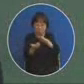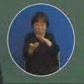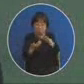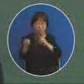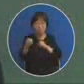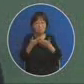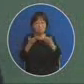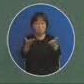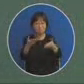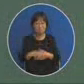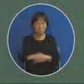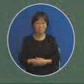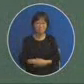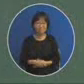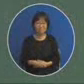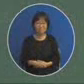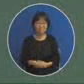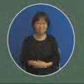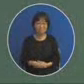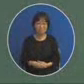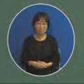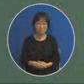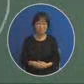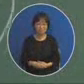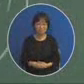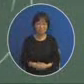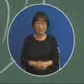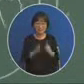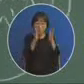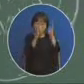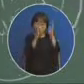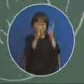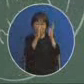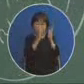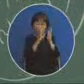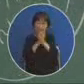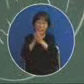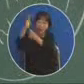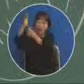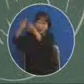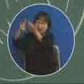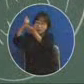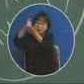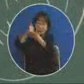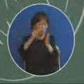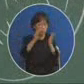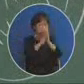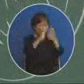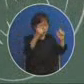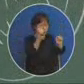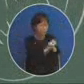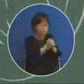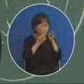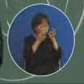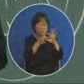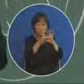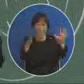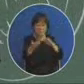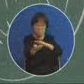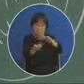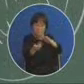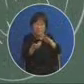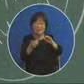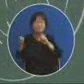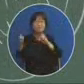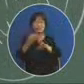answer you in advance. 모세하고 상관없이 미리 응답을 해. We see these answers came to 그렇잖아요. Moses regardless of what Moses did. 왜 그렇습니까? Why? 여러분을 미리